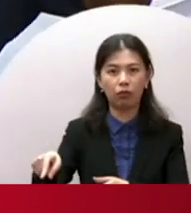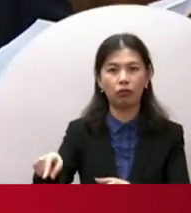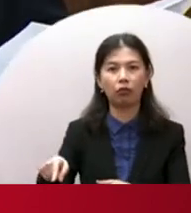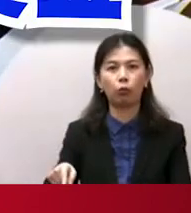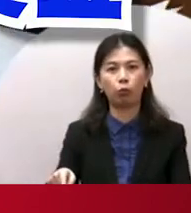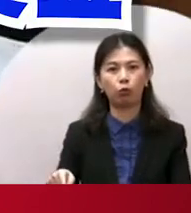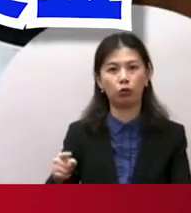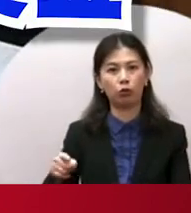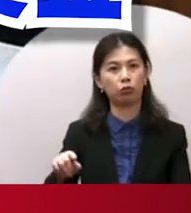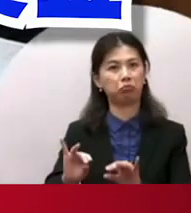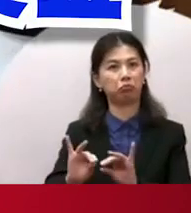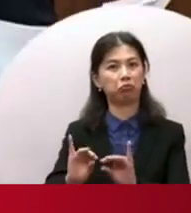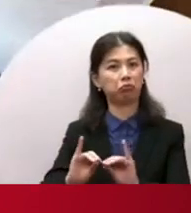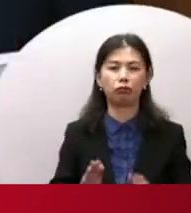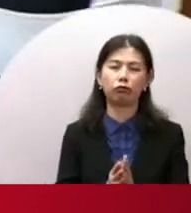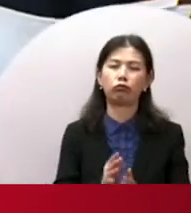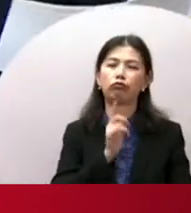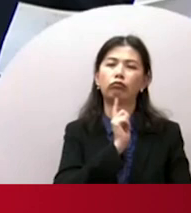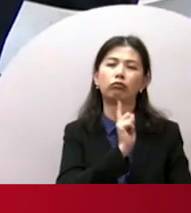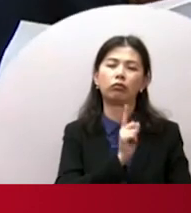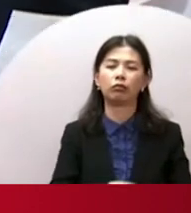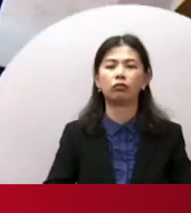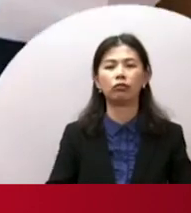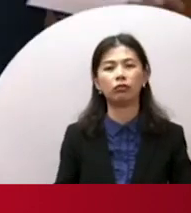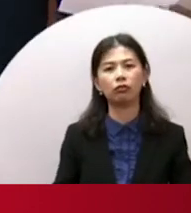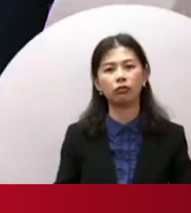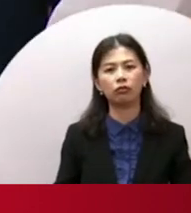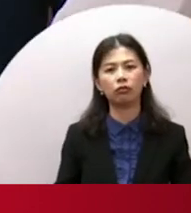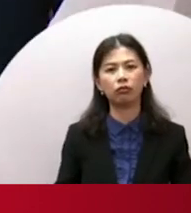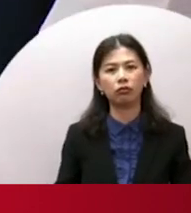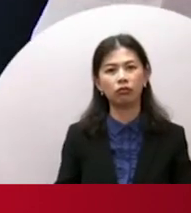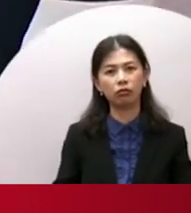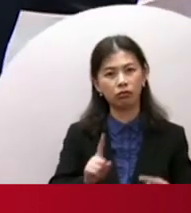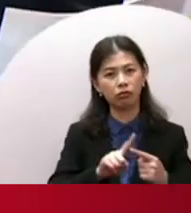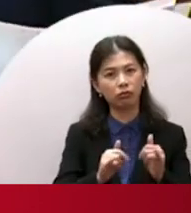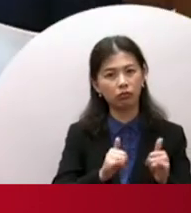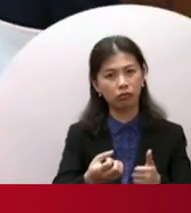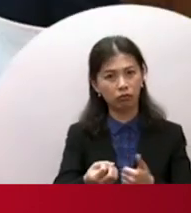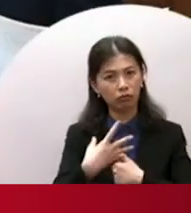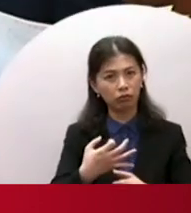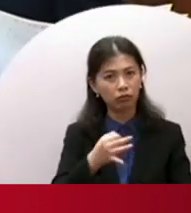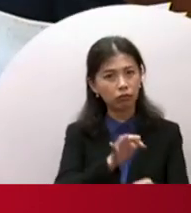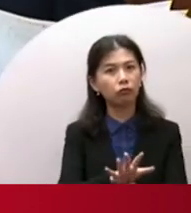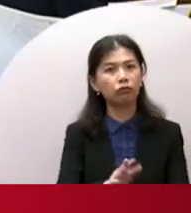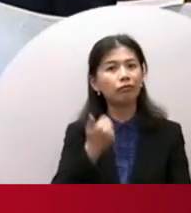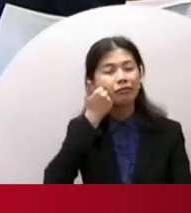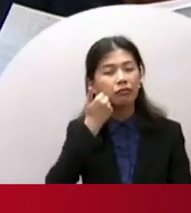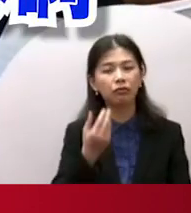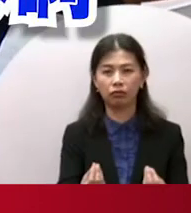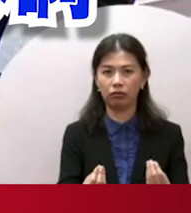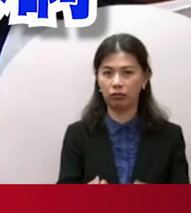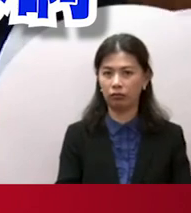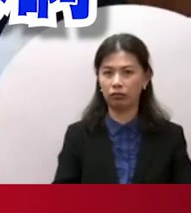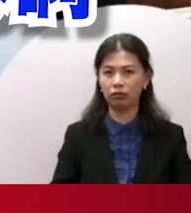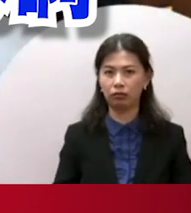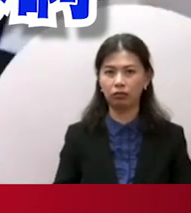人就是1000块美金。我到现在没有遇到一个民众跟我讲说他要领到钱的啊。还